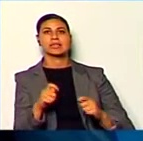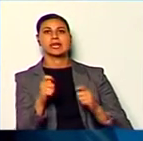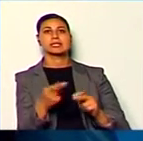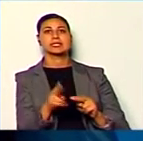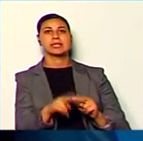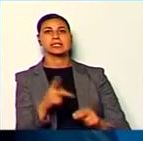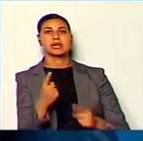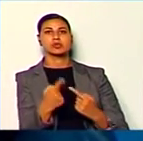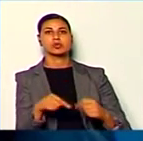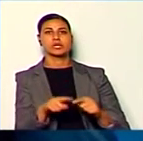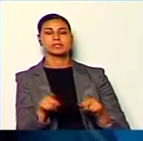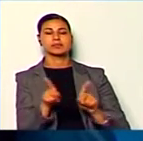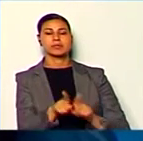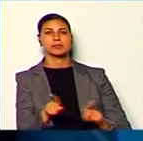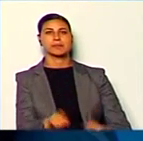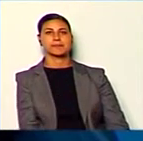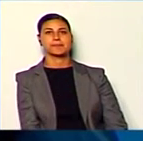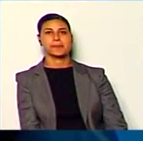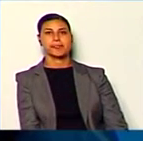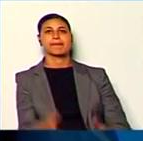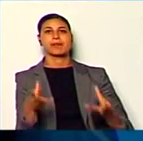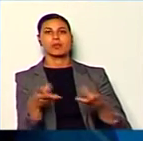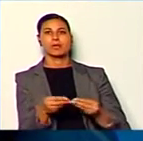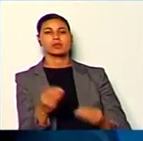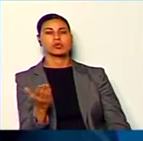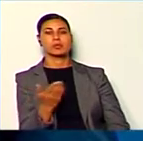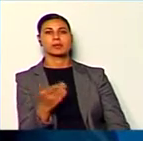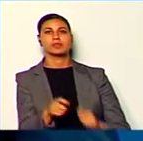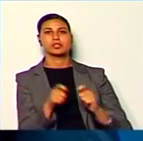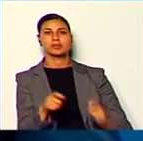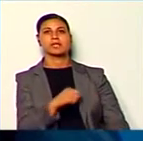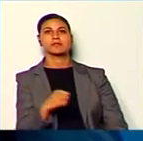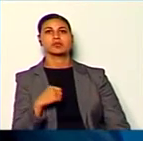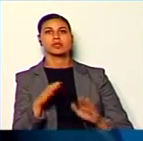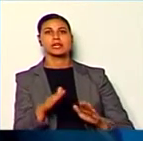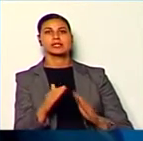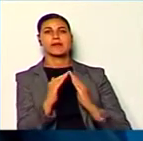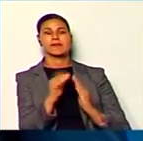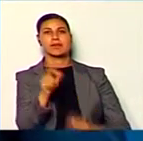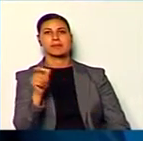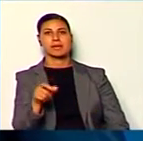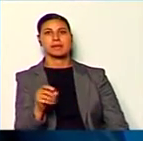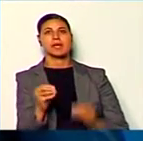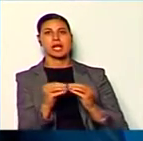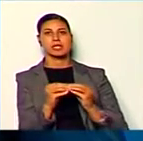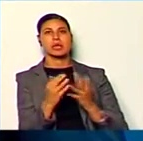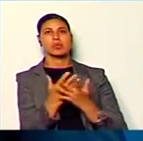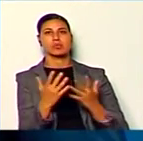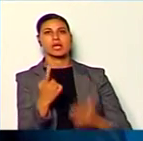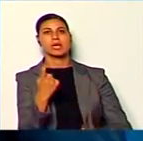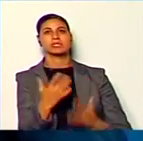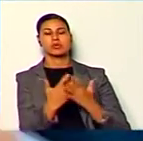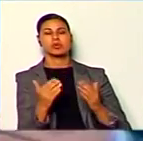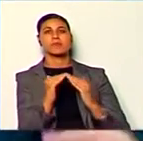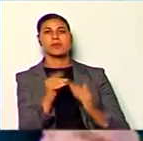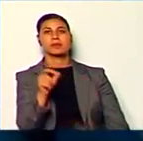ეს ასოციაციებს, ეგრეთ წოდებულ კოოპერატივებს, რომლებსაც შექმნიან თვითონ ადგილზე ფერმერები, ათეული, ასეული